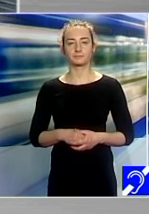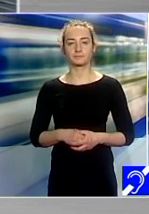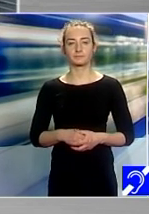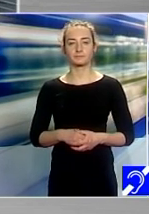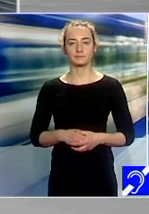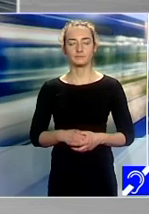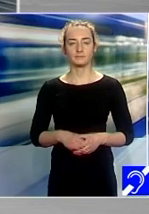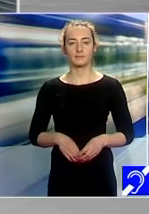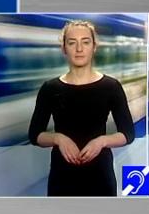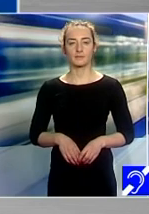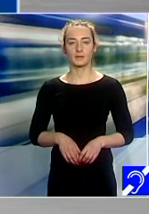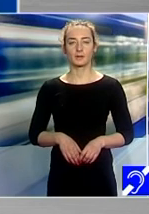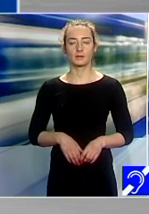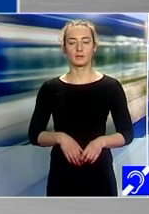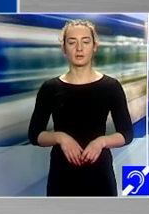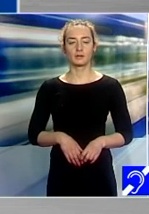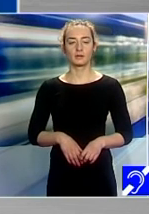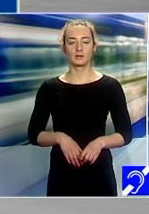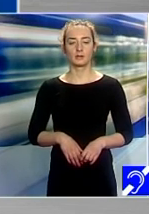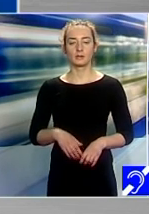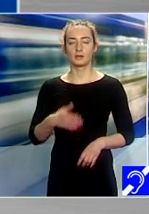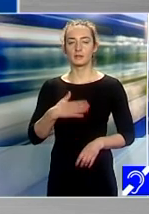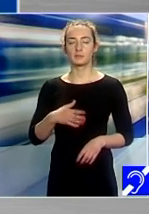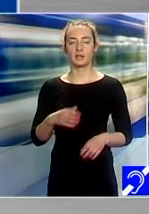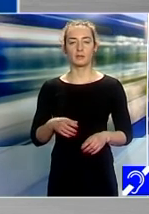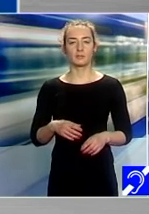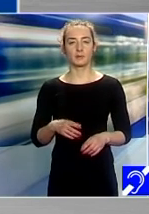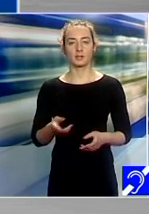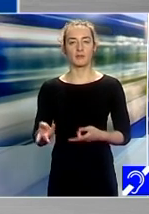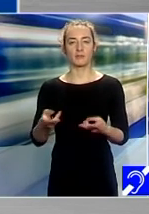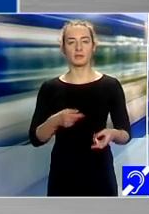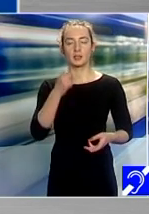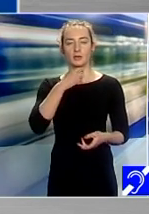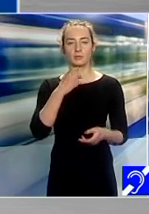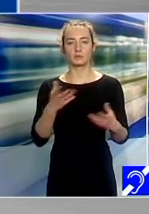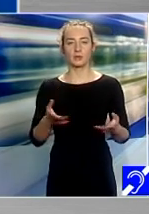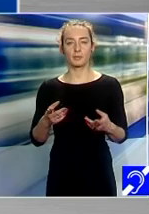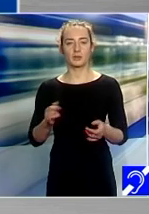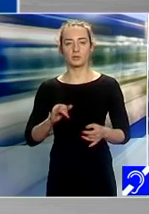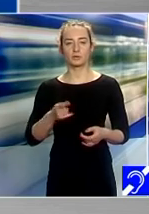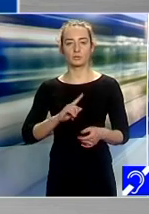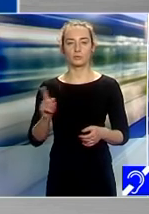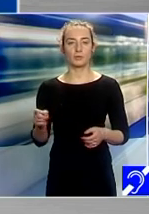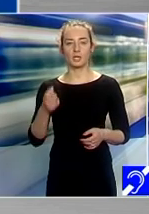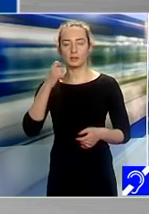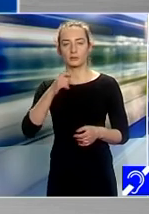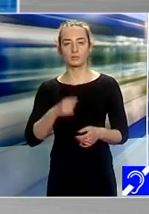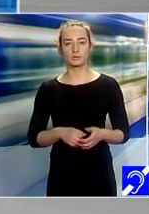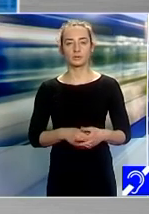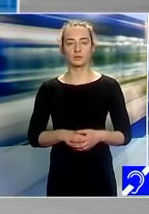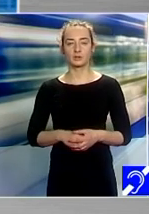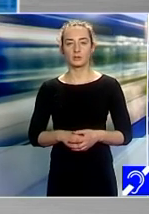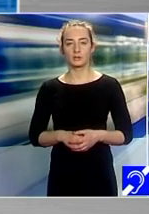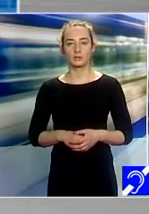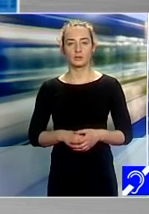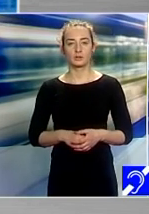undeva. Și... O veste extrem de bună. Să sperăm că va veni la Cluj cât de repede și numai la Cluj. Da. Când sperăm să fie